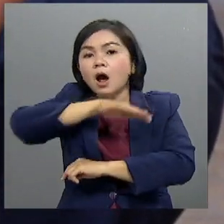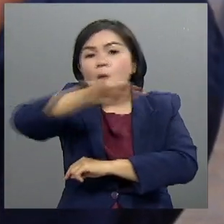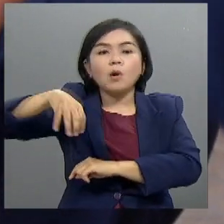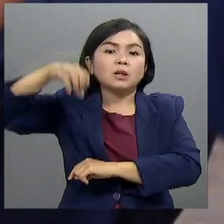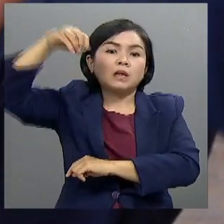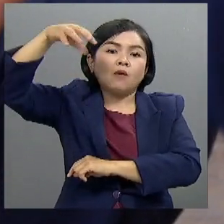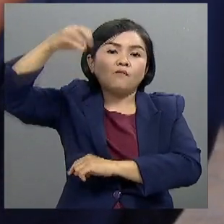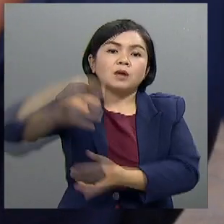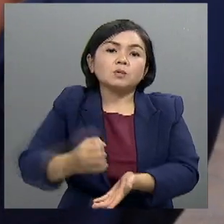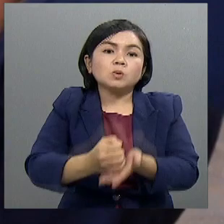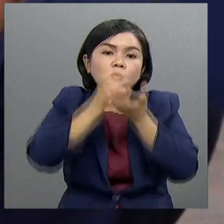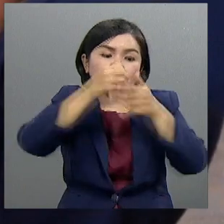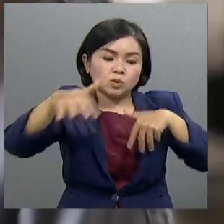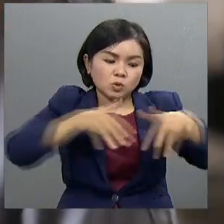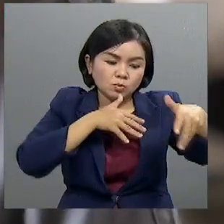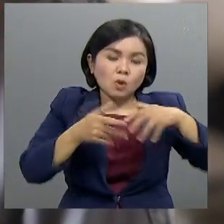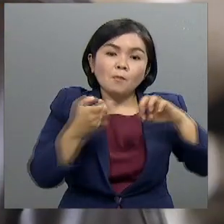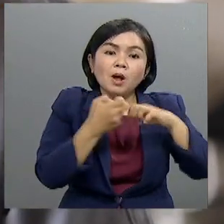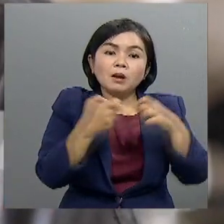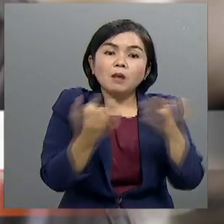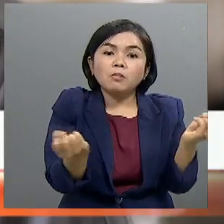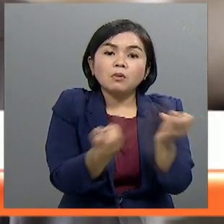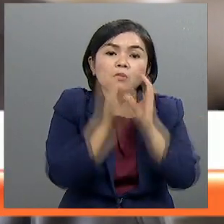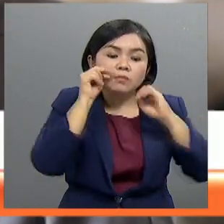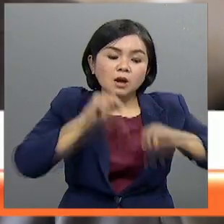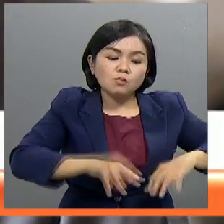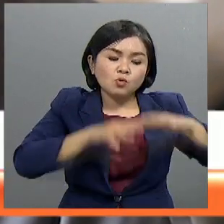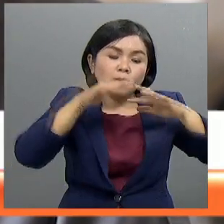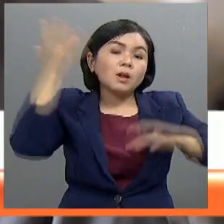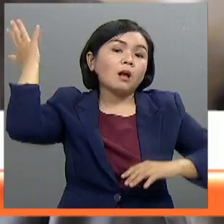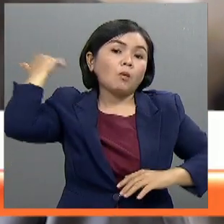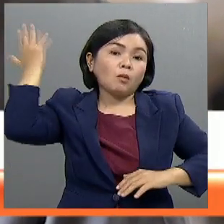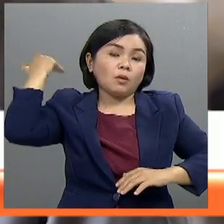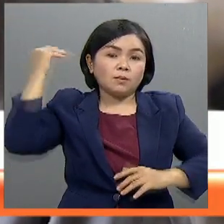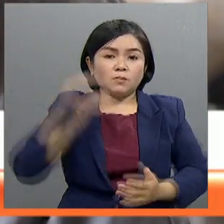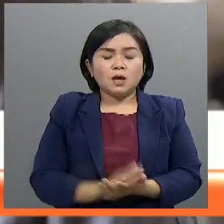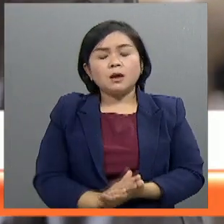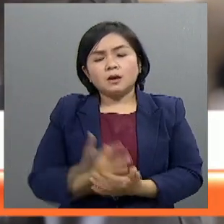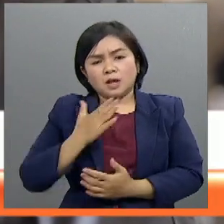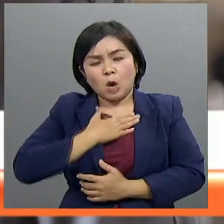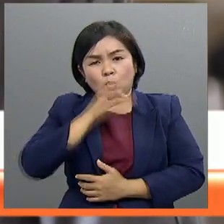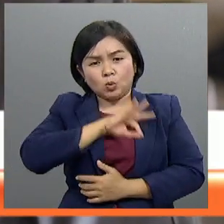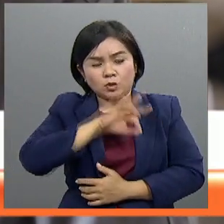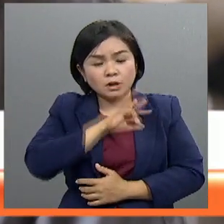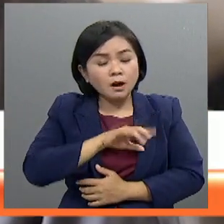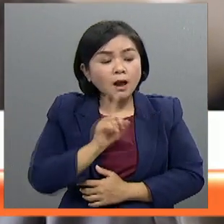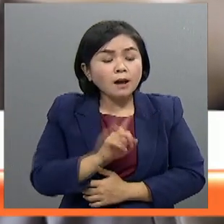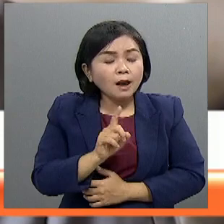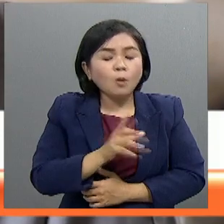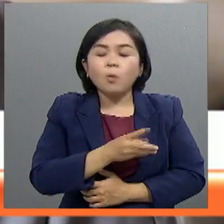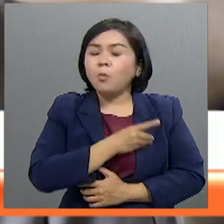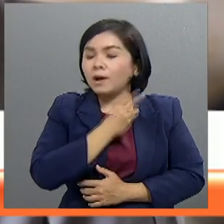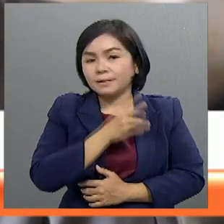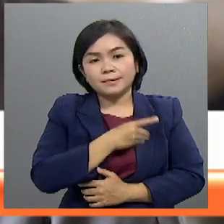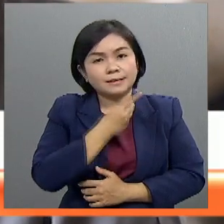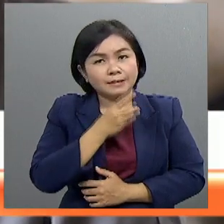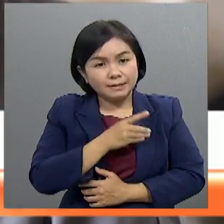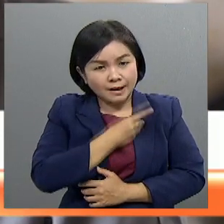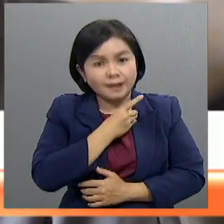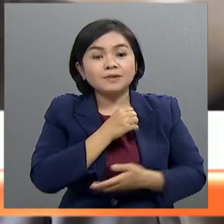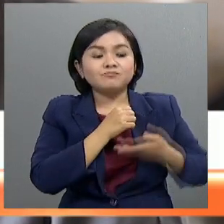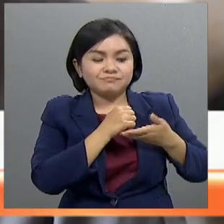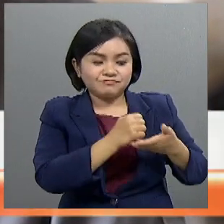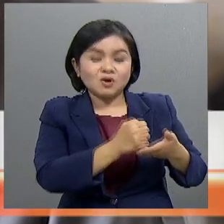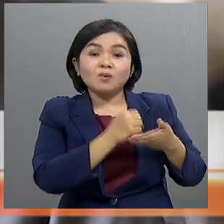ชุมชนที่ประสบภัยจากน้ำท่วมครับเอ่อเขารู้สึกที่ได้คือรู้สึกดีใจที่ได้เข้าไปช่วยเหลือผู้